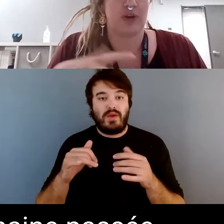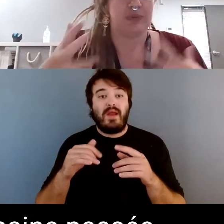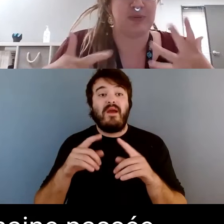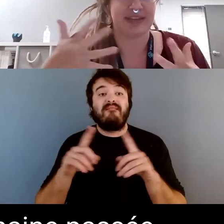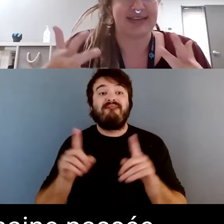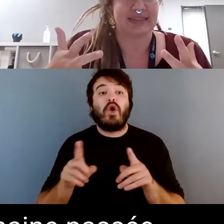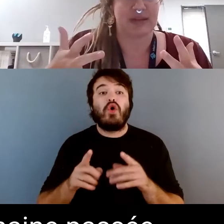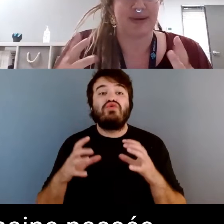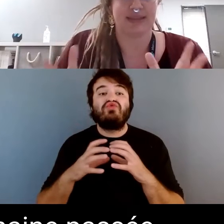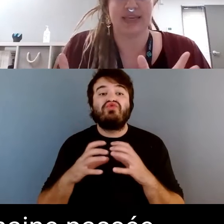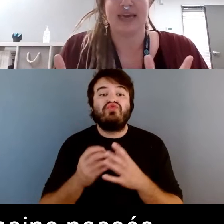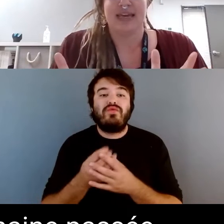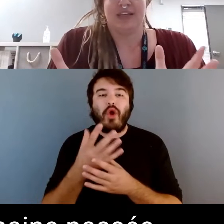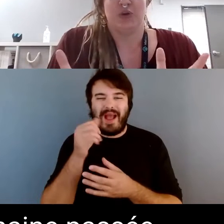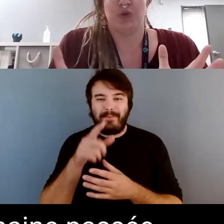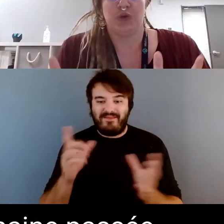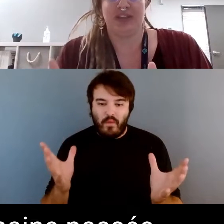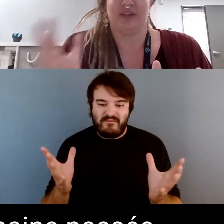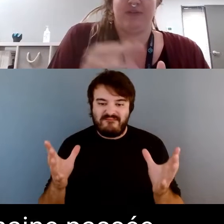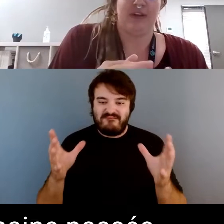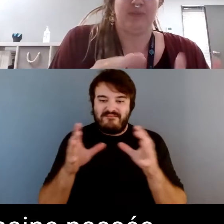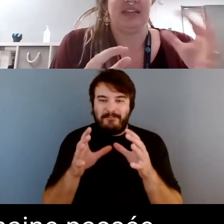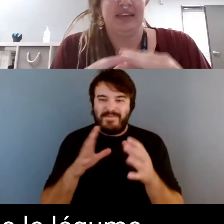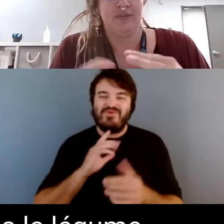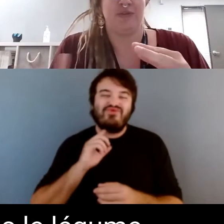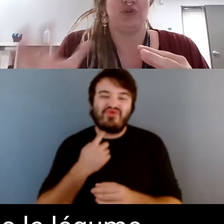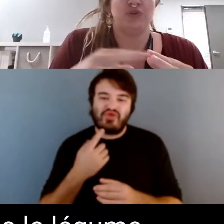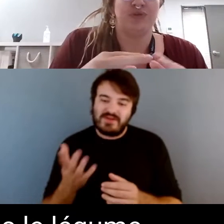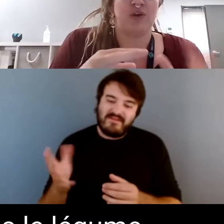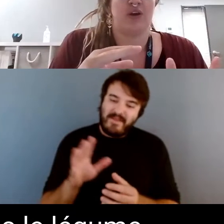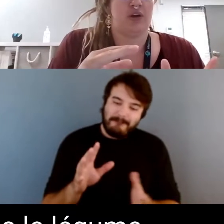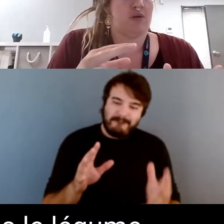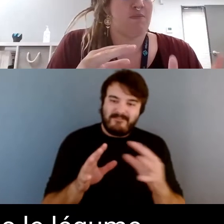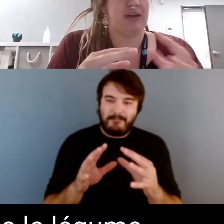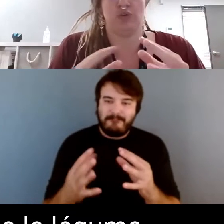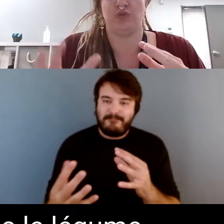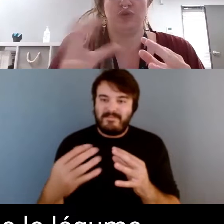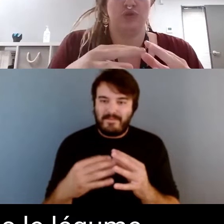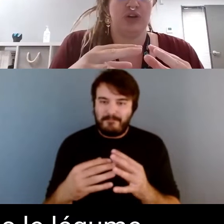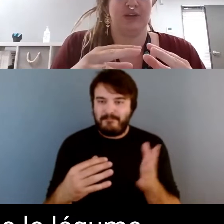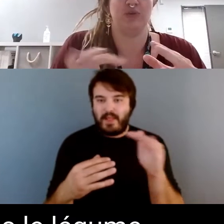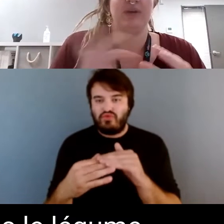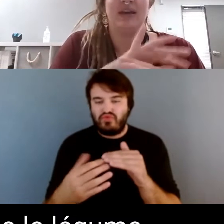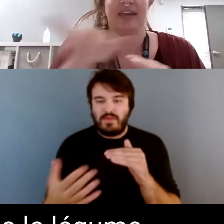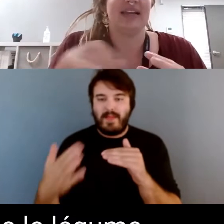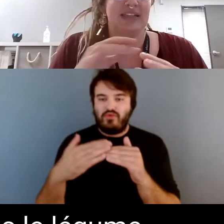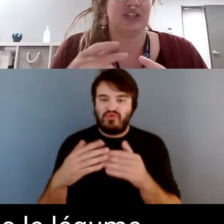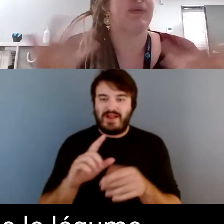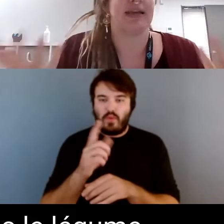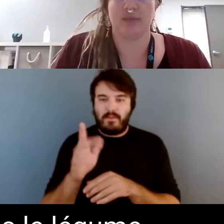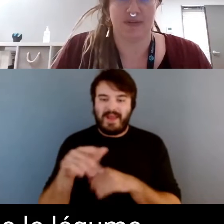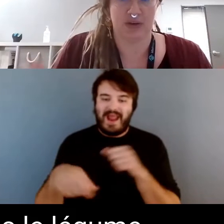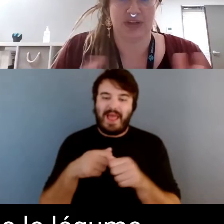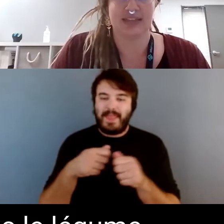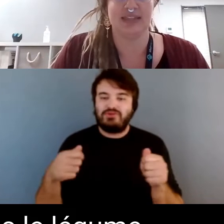chou-fleur. Vous vous rappelez peut-être, la semaine passée, il y a un truc qui est de fermer les feuilles de chou-fleur par-dessus le légume et l'attacher,